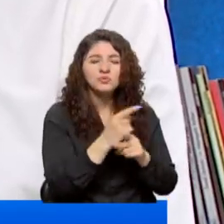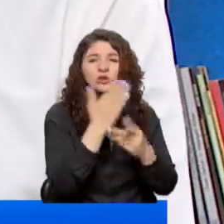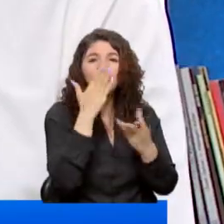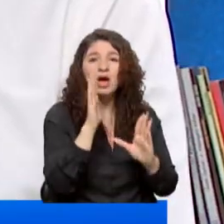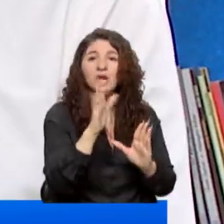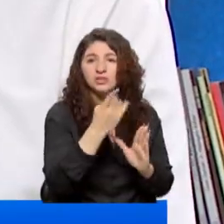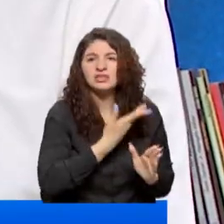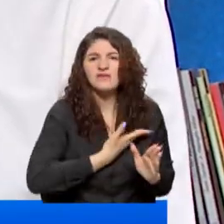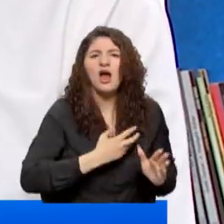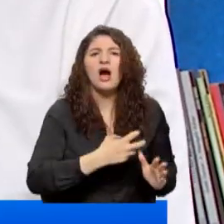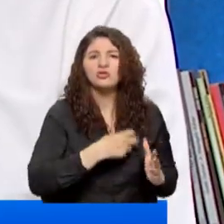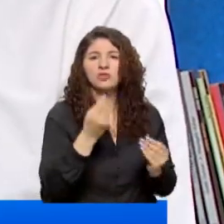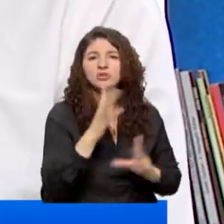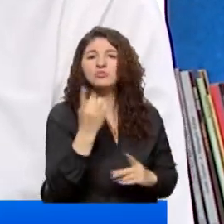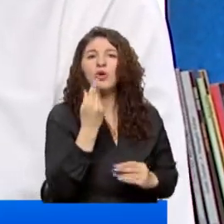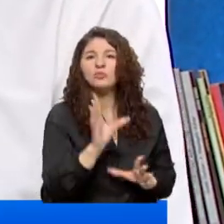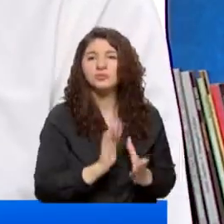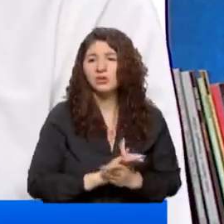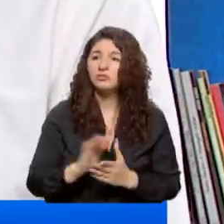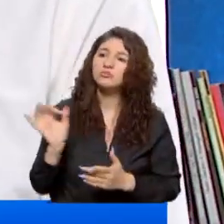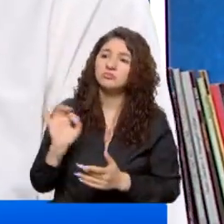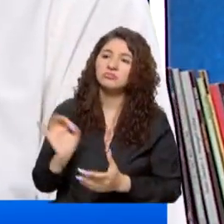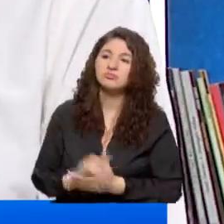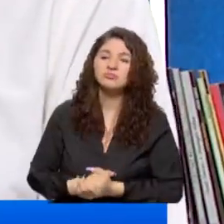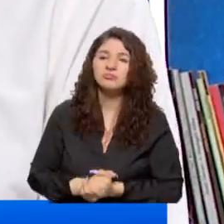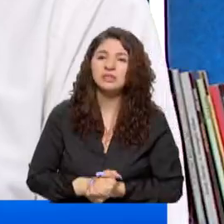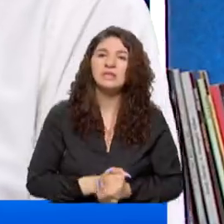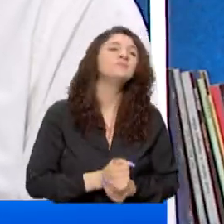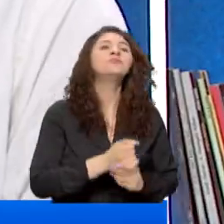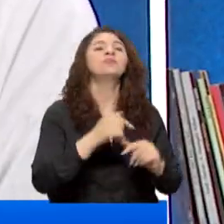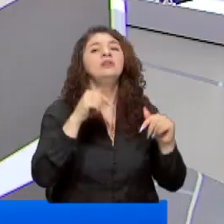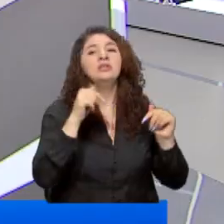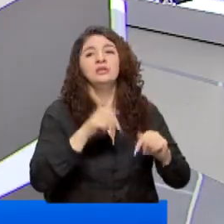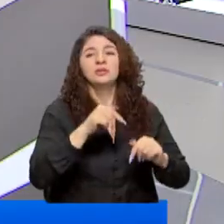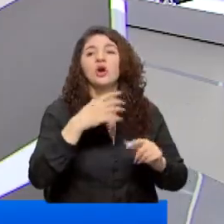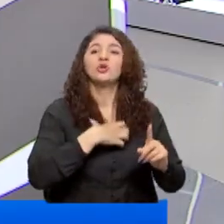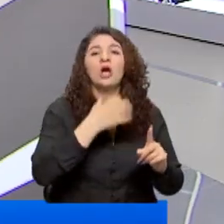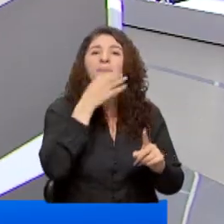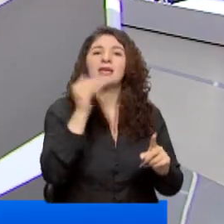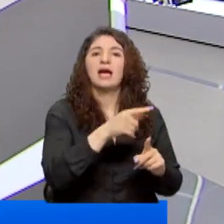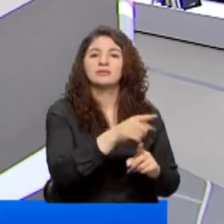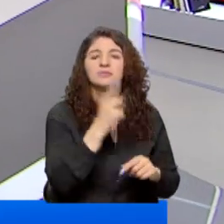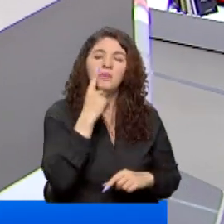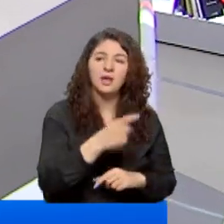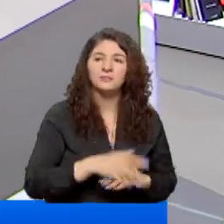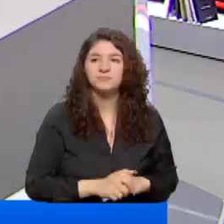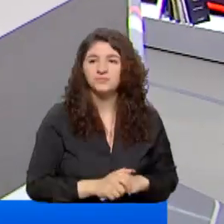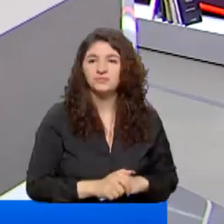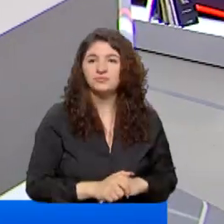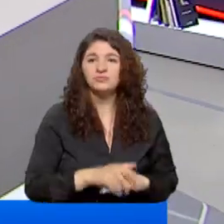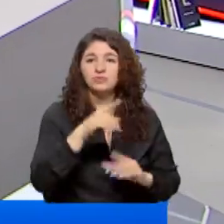böceği doğayı bu sefer kaçta oluyor Başka türlü olmuyor şimdi Konya haber gelsin Konya